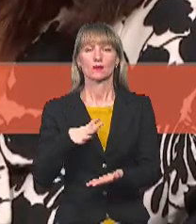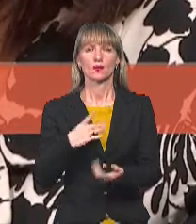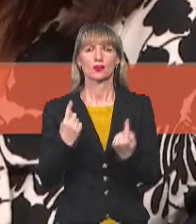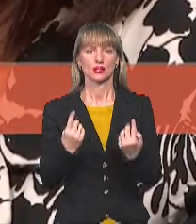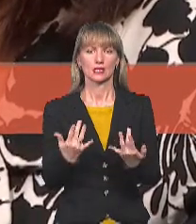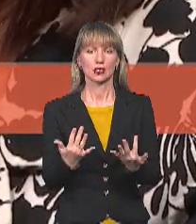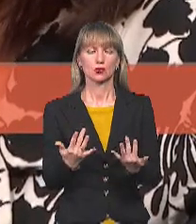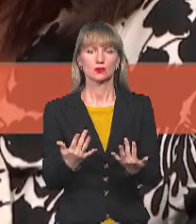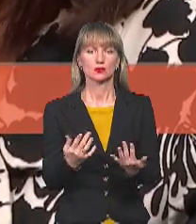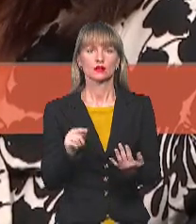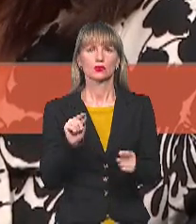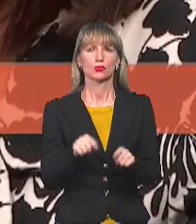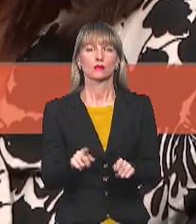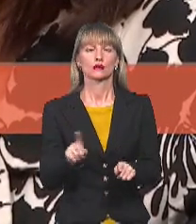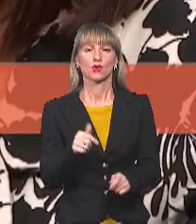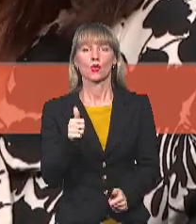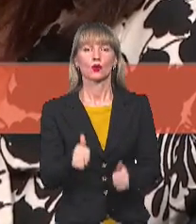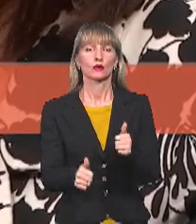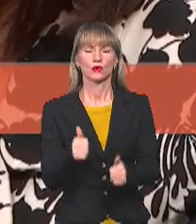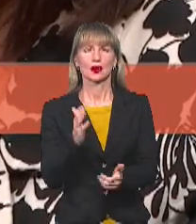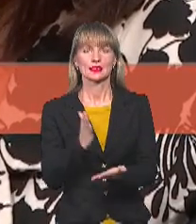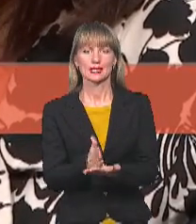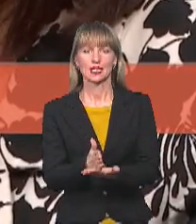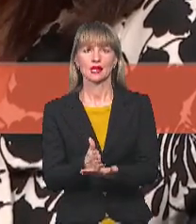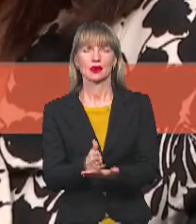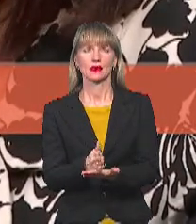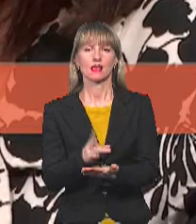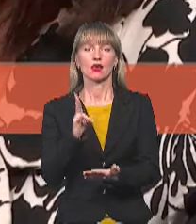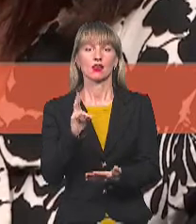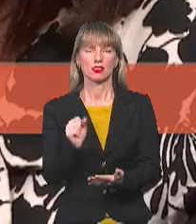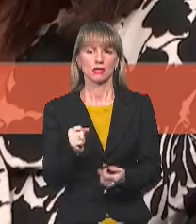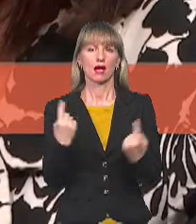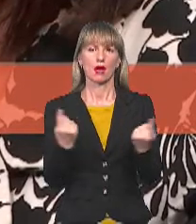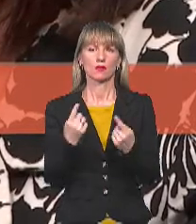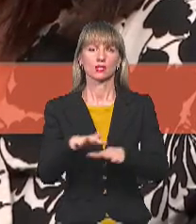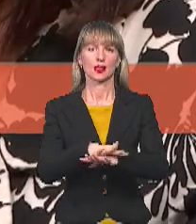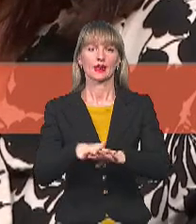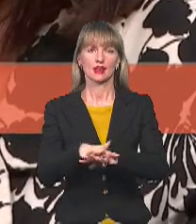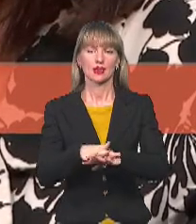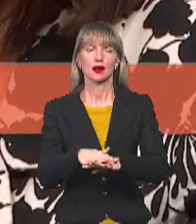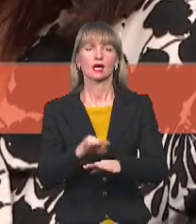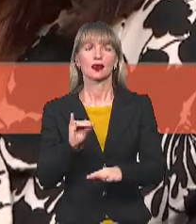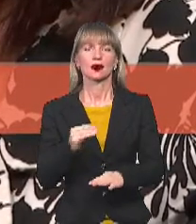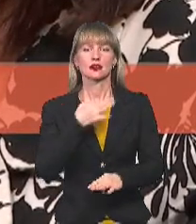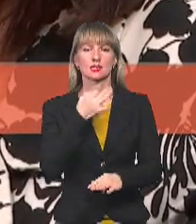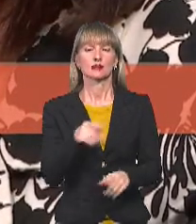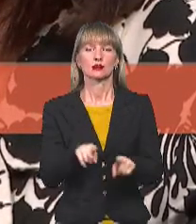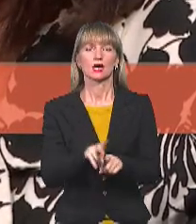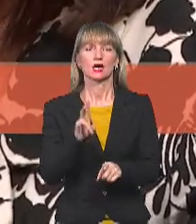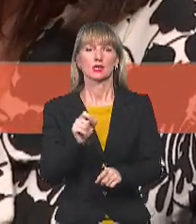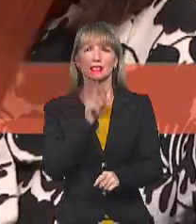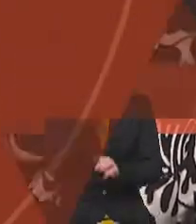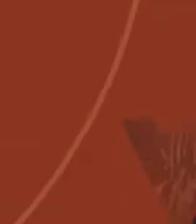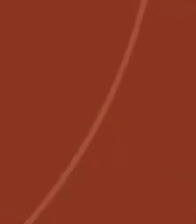кількості. Тому конкуренція є і на офіційних ринках, і на, скажімо так, на